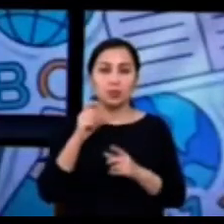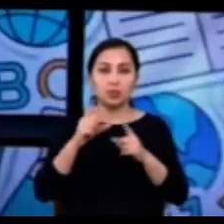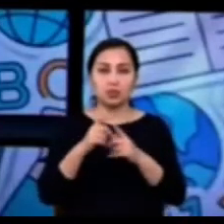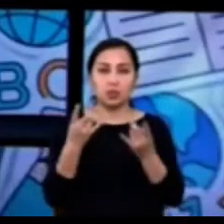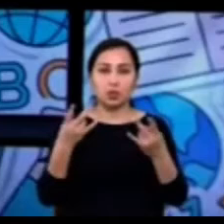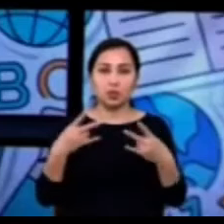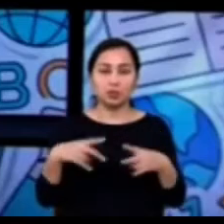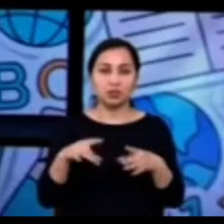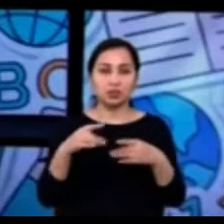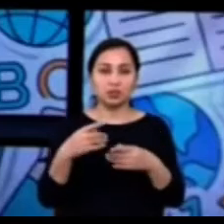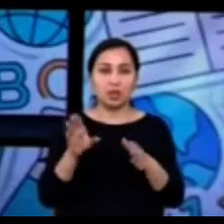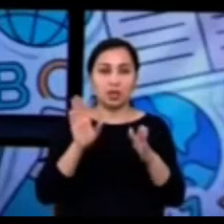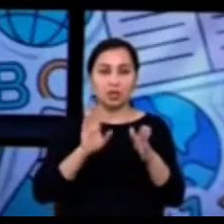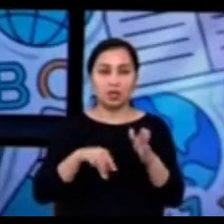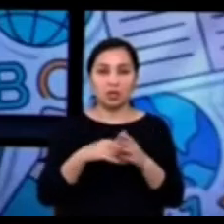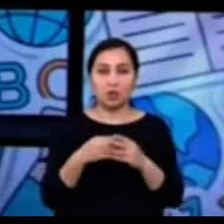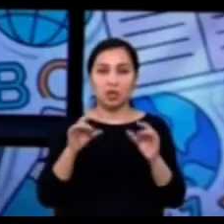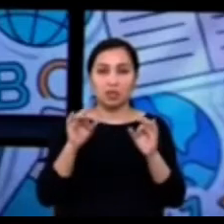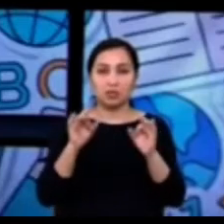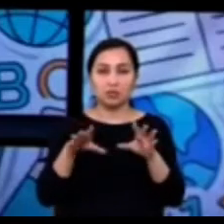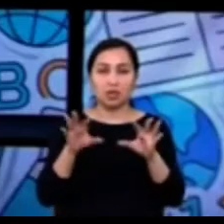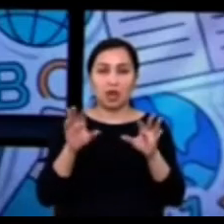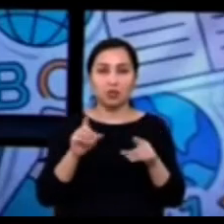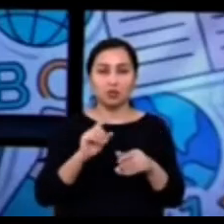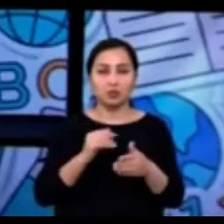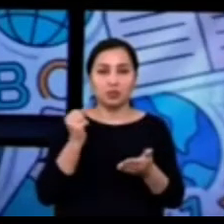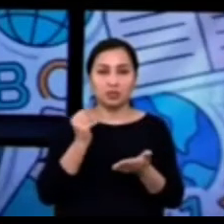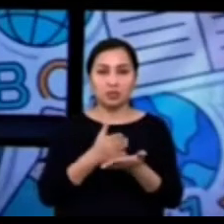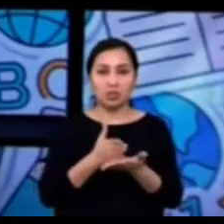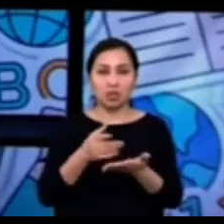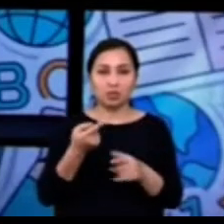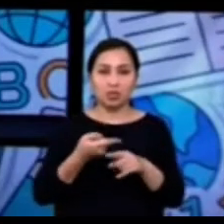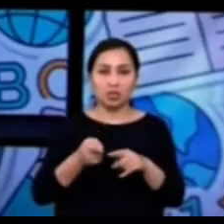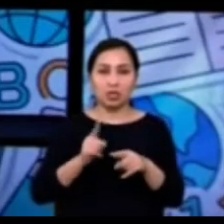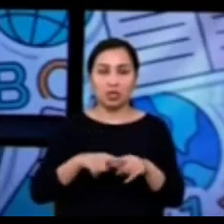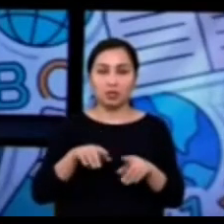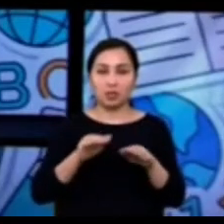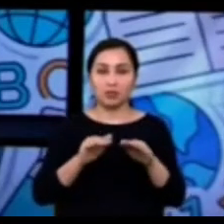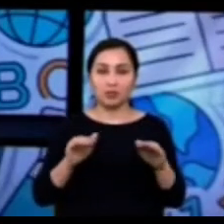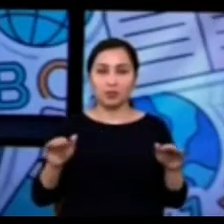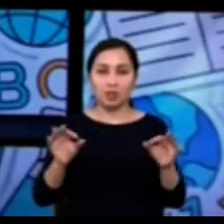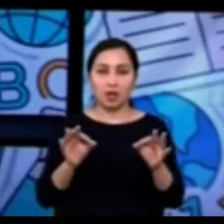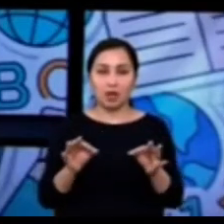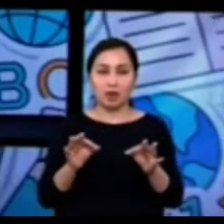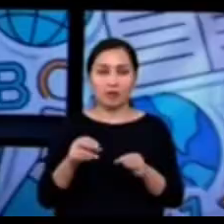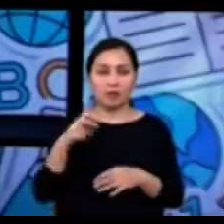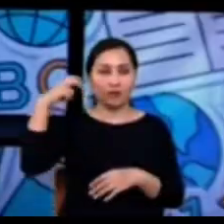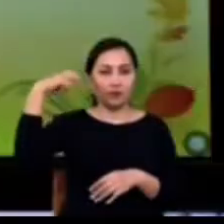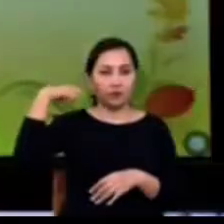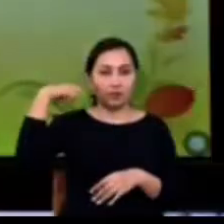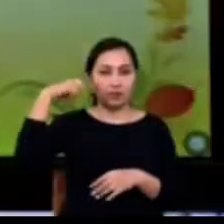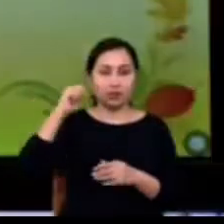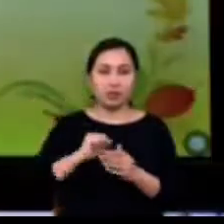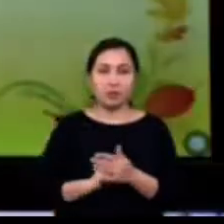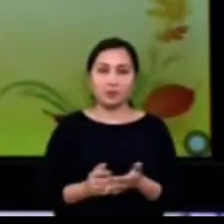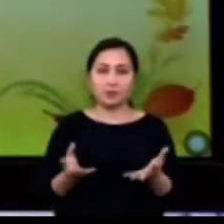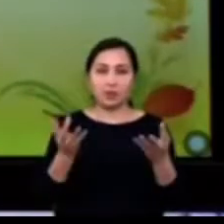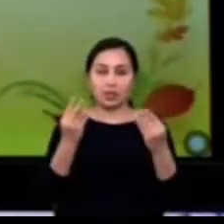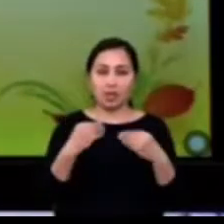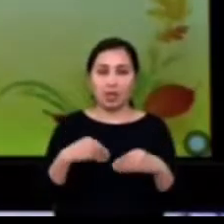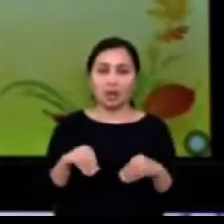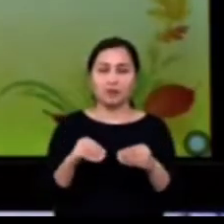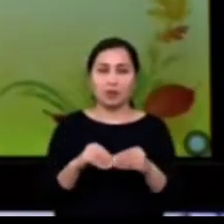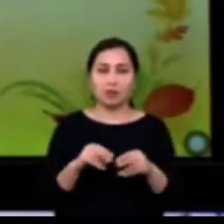не тратить лишних, скажем сразу, это правильно, ребята, вишни. Давайте